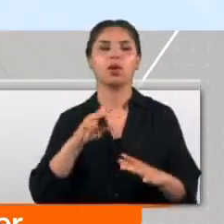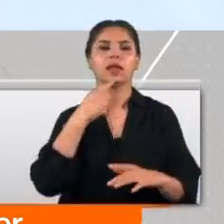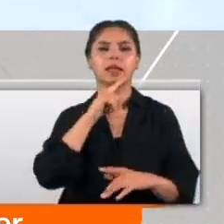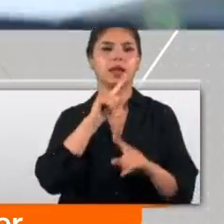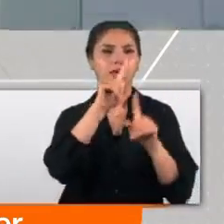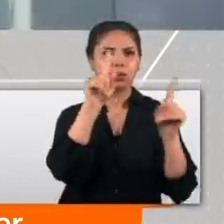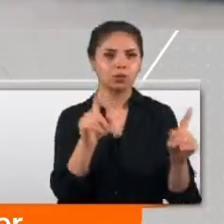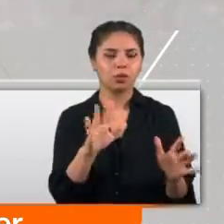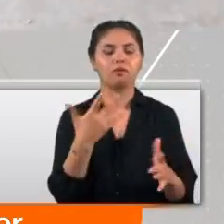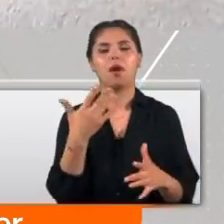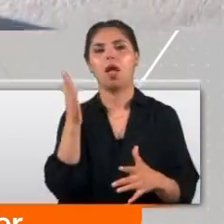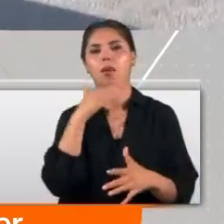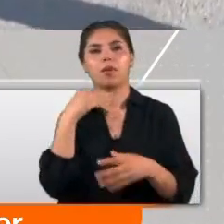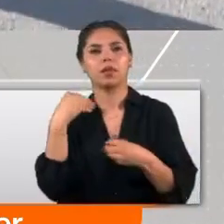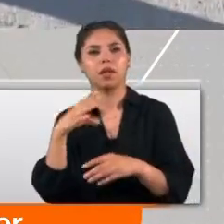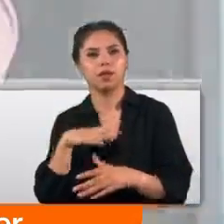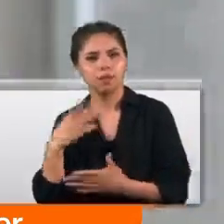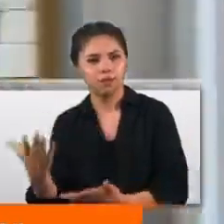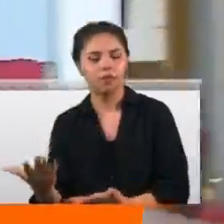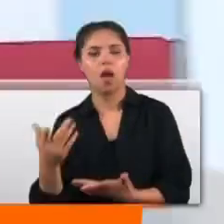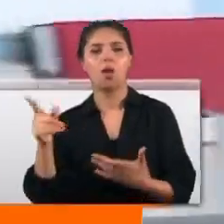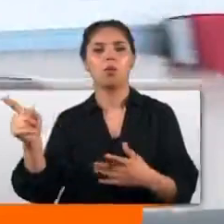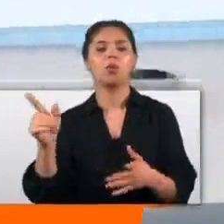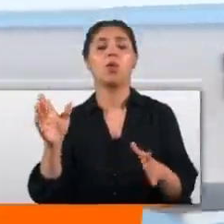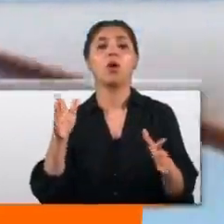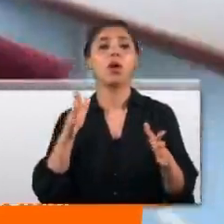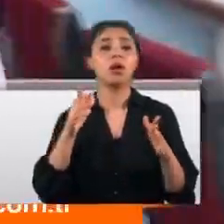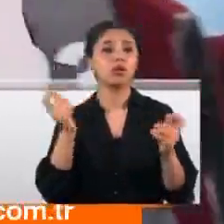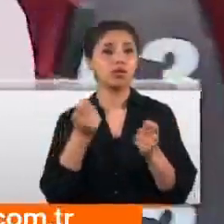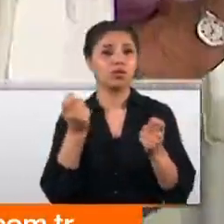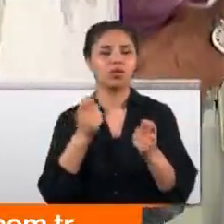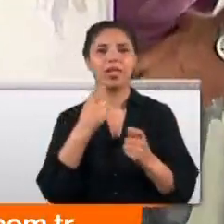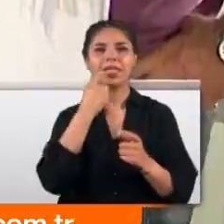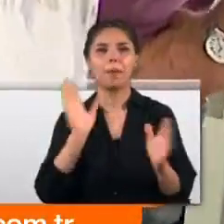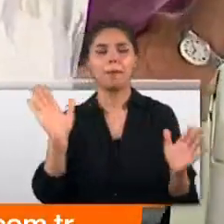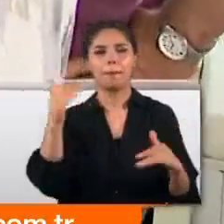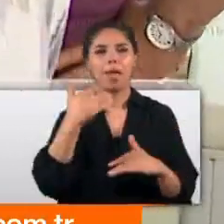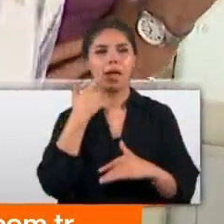Uzun Çarşı'da konteyner işyerleriyle çalışmaya devam ediyor.